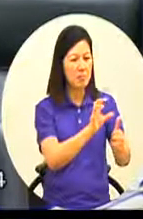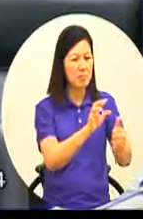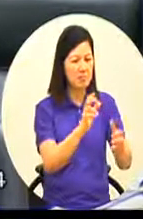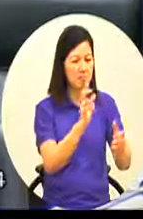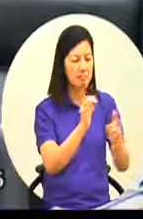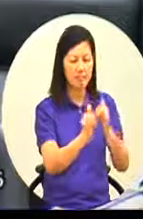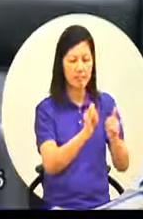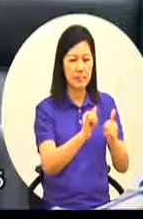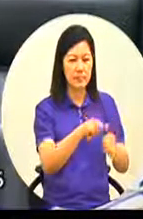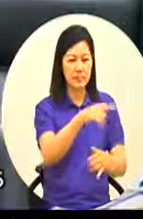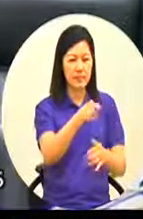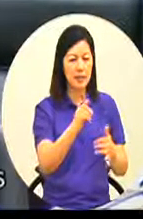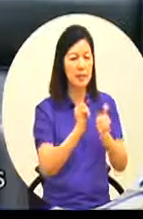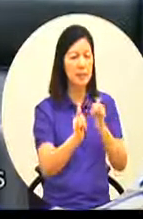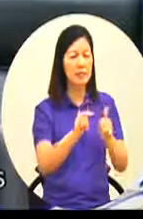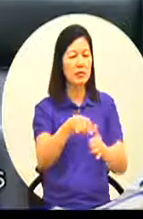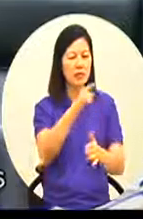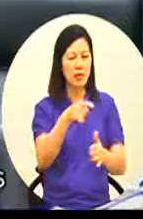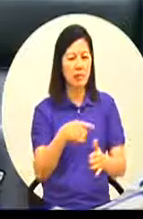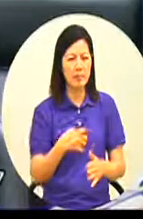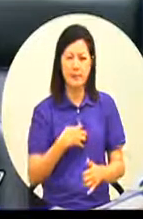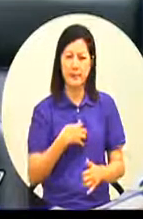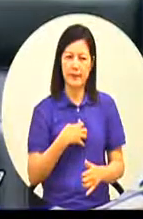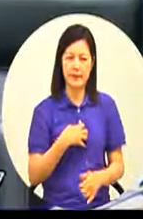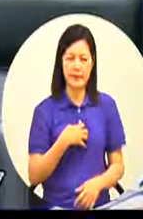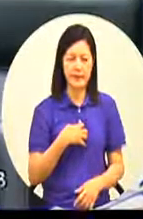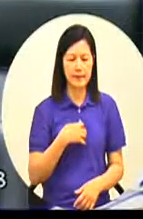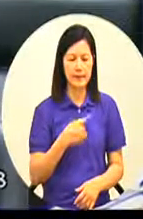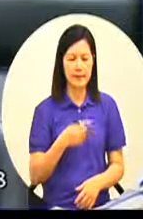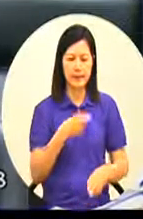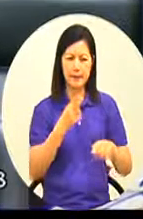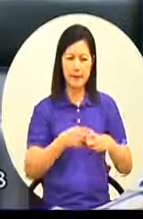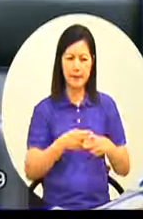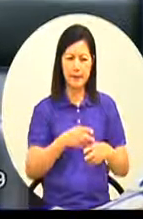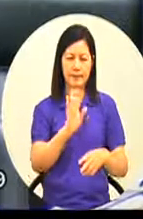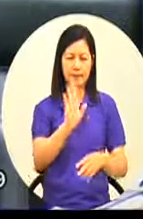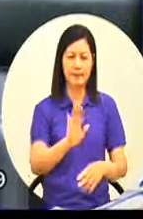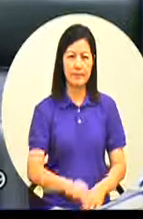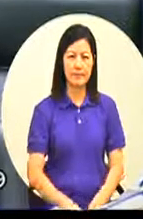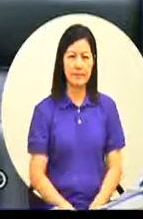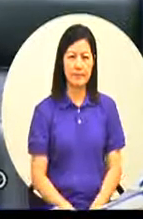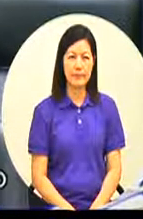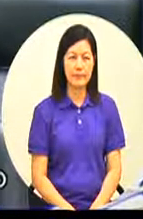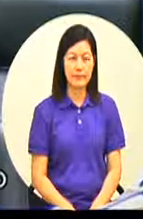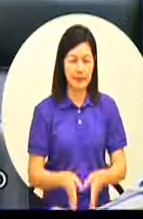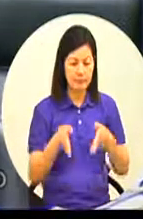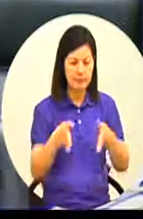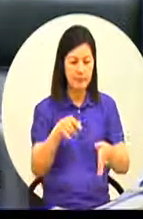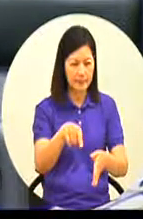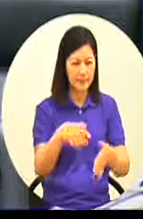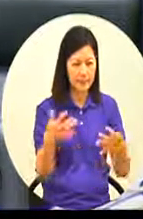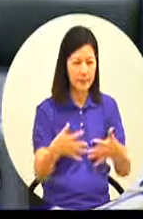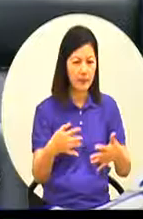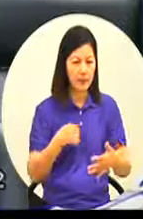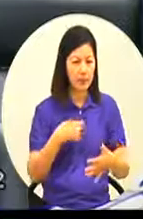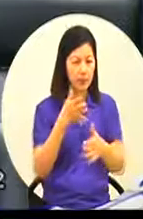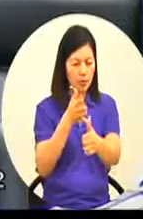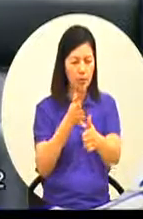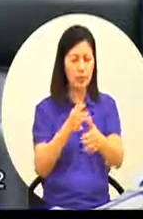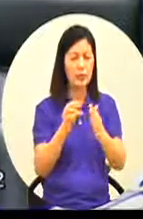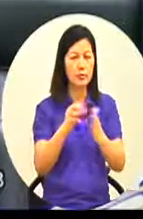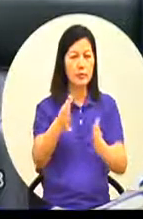我们这个市民朋友，哎，坦白非常难以幸福啊，针对这个问题啊，我请问局长